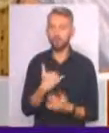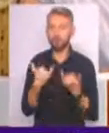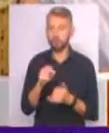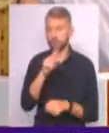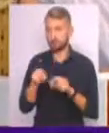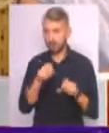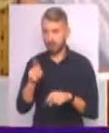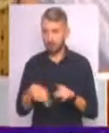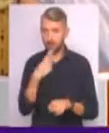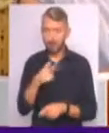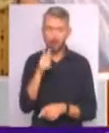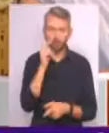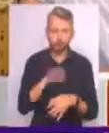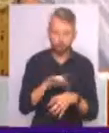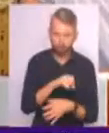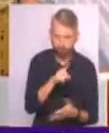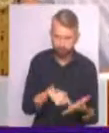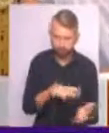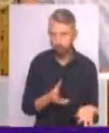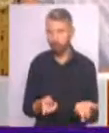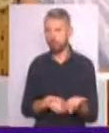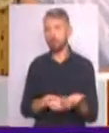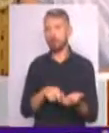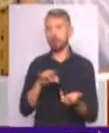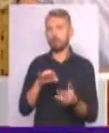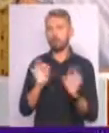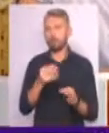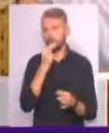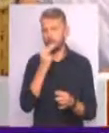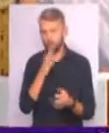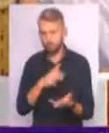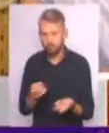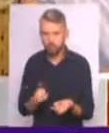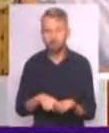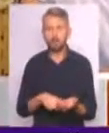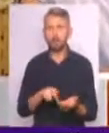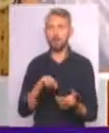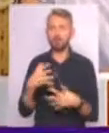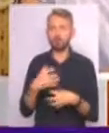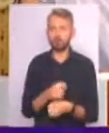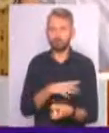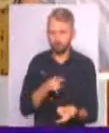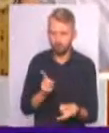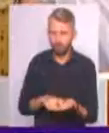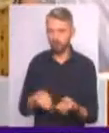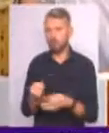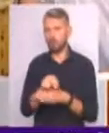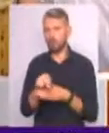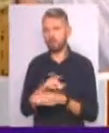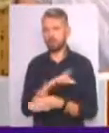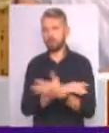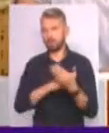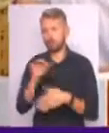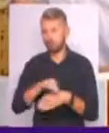питали, бачите, по цукровому діабету було, по правильному харчуванню було, по схудненню було, по лікуванню